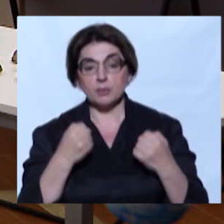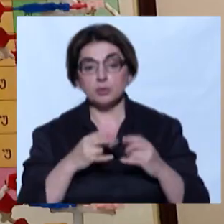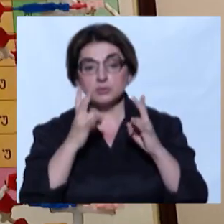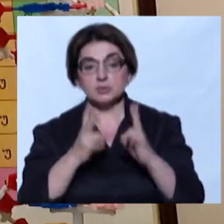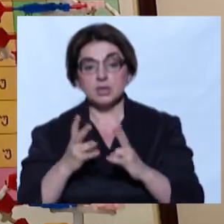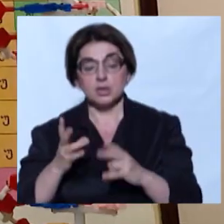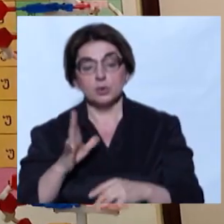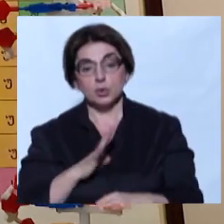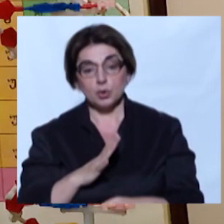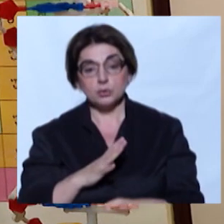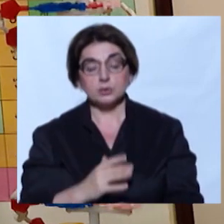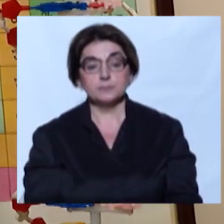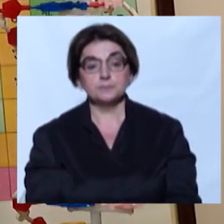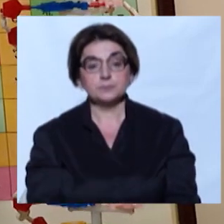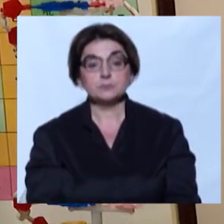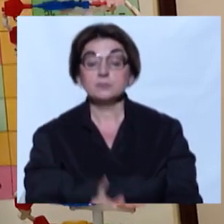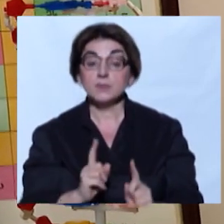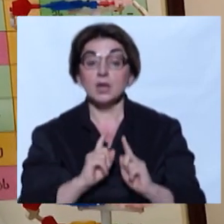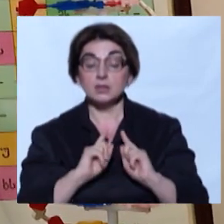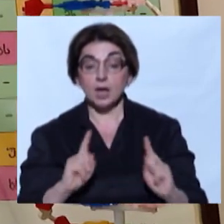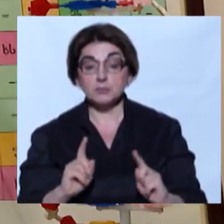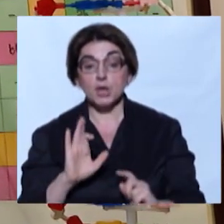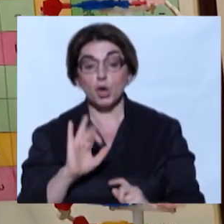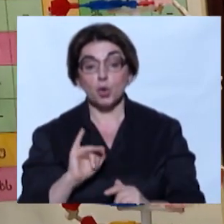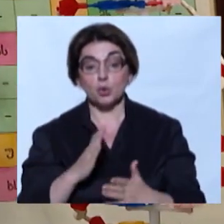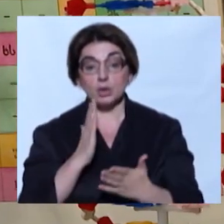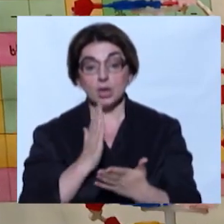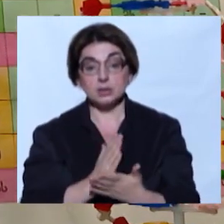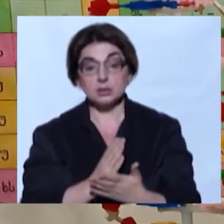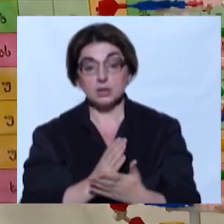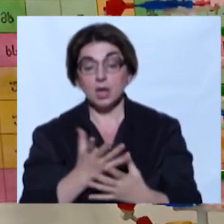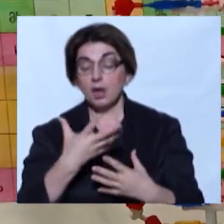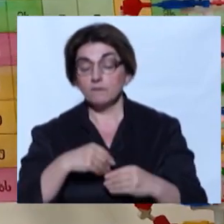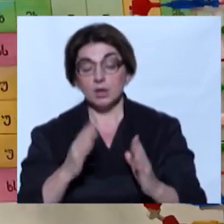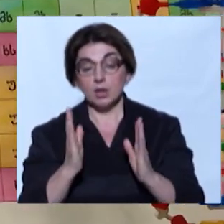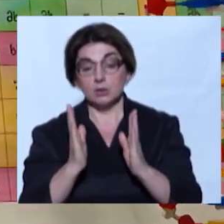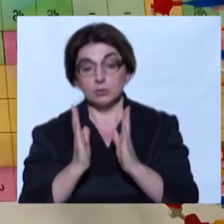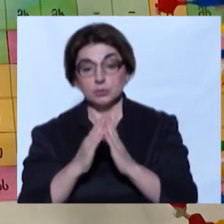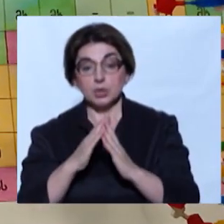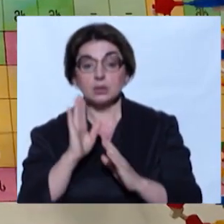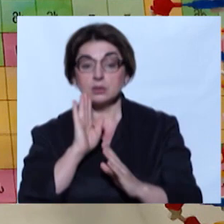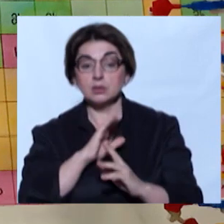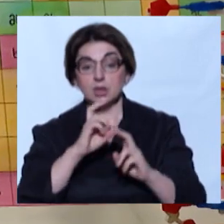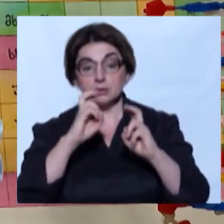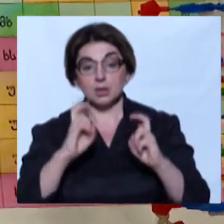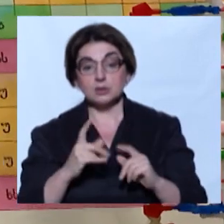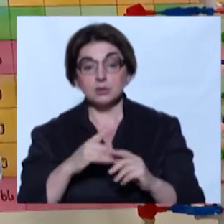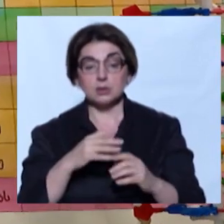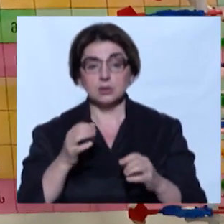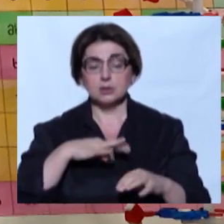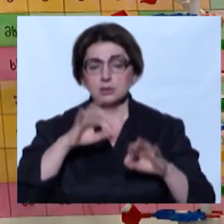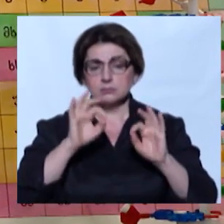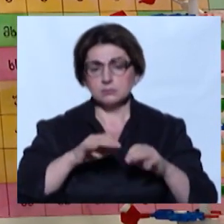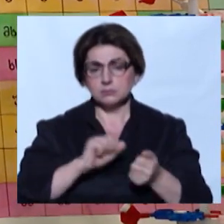იყოს. გარდა ამისა, ქლორი ასევე ყველა დიასახლისისთვის კარგად ცნობილია, ის მათეთრებელი, ის